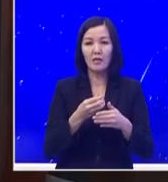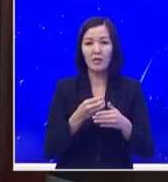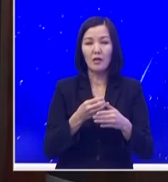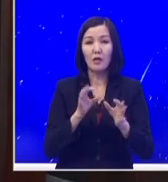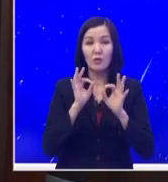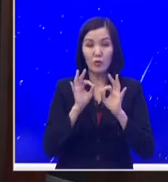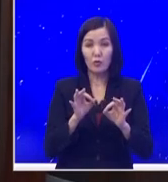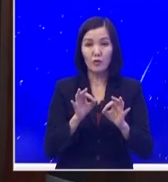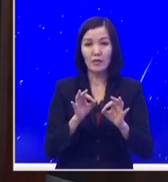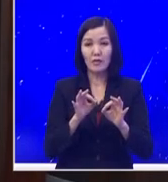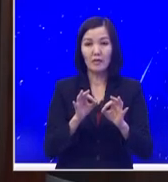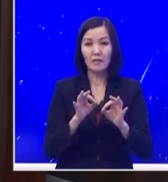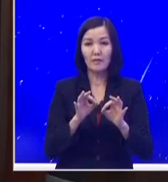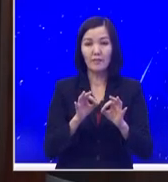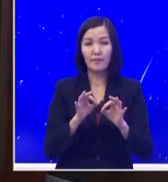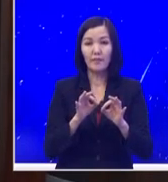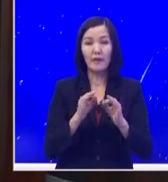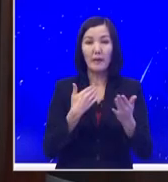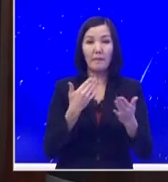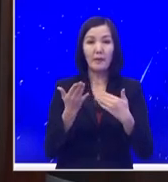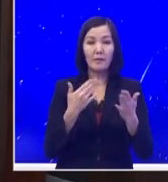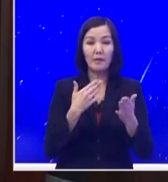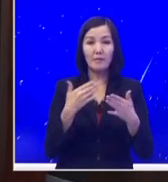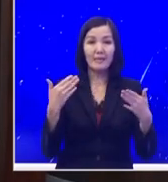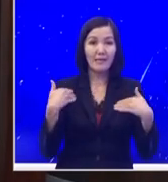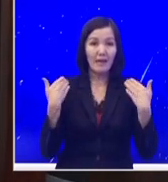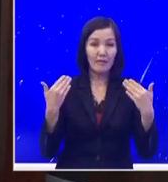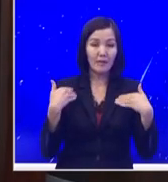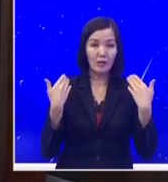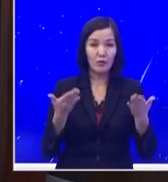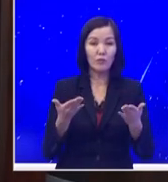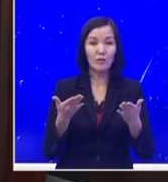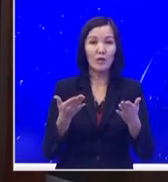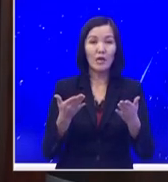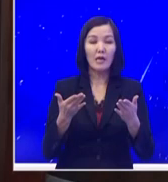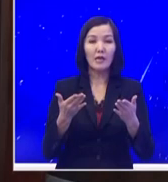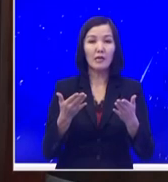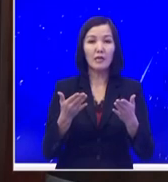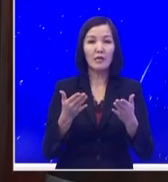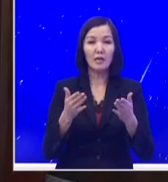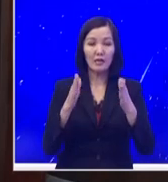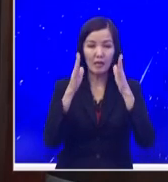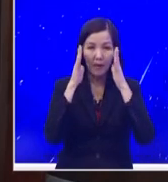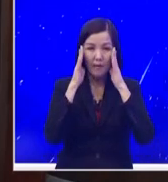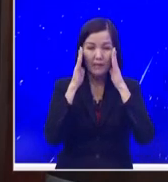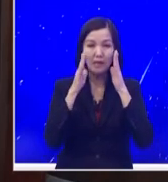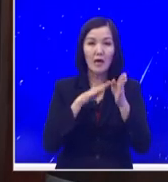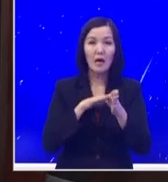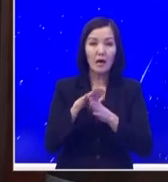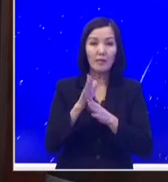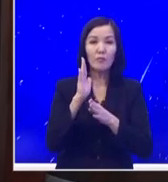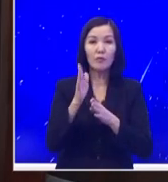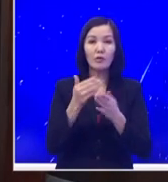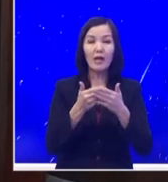біздің намаздан кейін тартатын тәсбихамыз, бір-бірімізбен қауышып, сәлемдесіп, жұмаңыз қабыл болсын деген сөздеріміздің барлығы осы біздің алдын